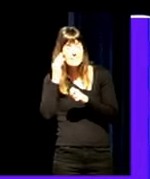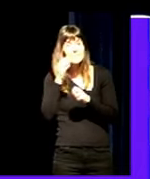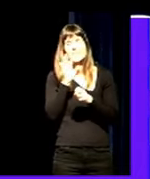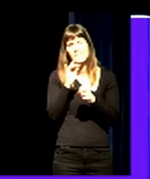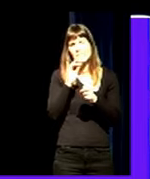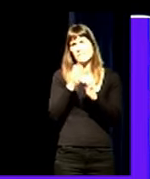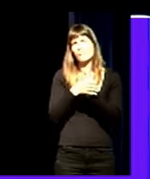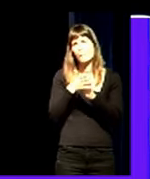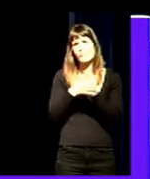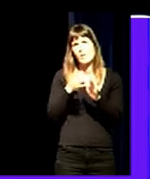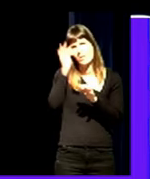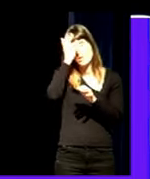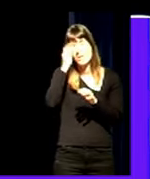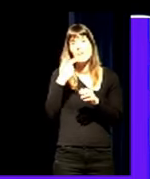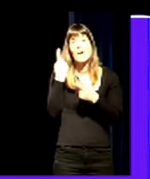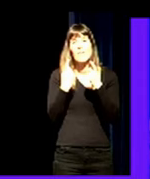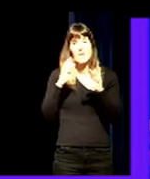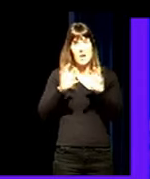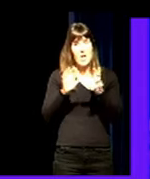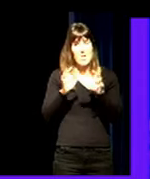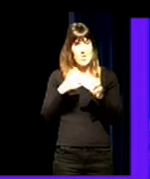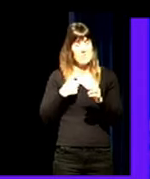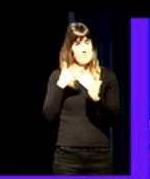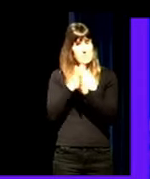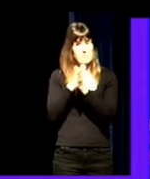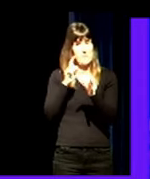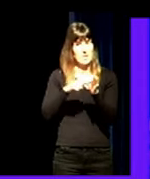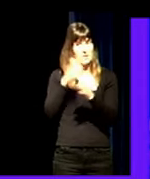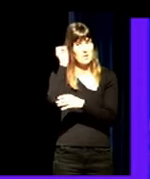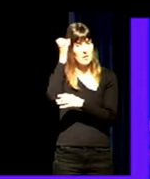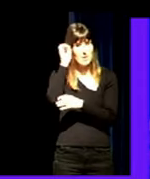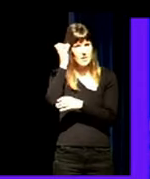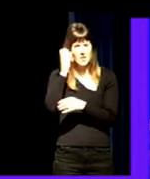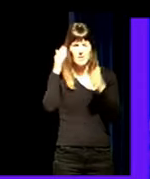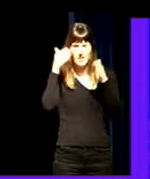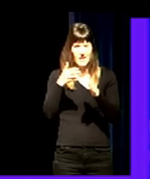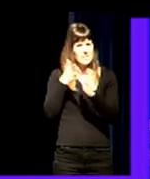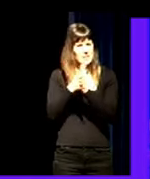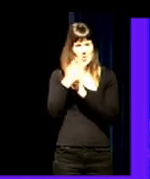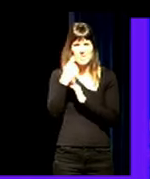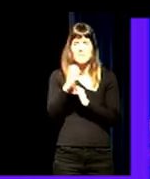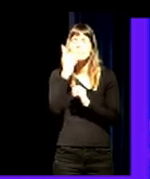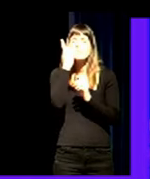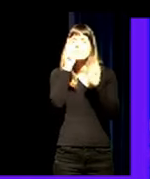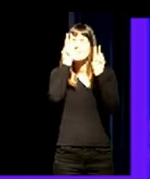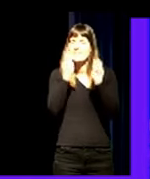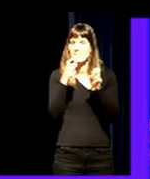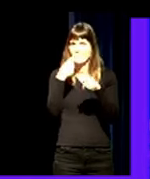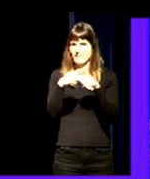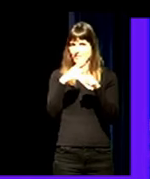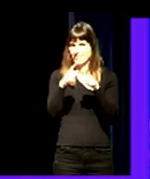eta jorraten horren ez nahiz berretan zentratuko, baina, bai, bakarrik esatearen, ez da? Noski da duzela